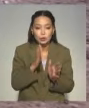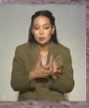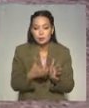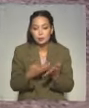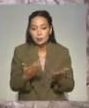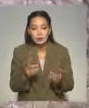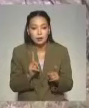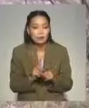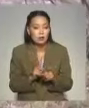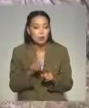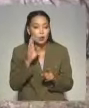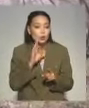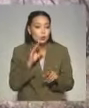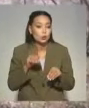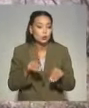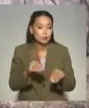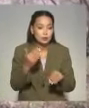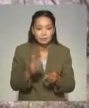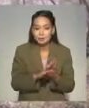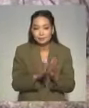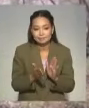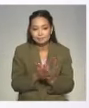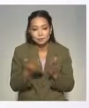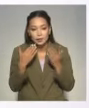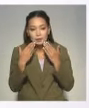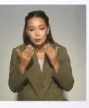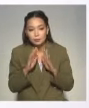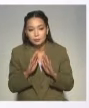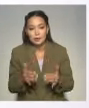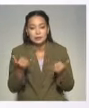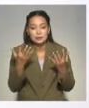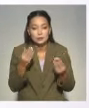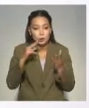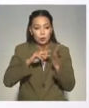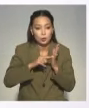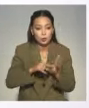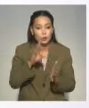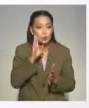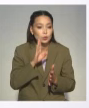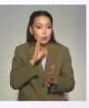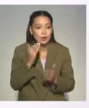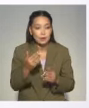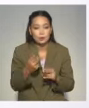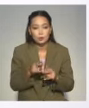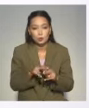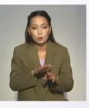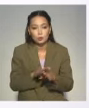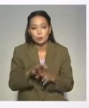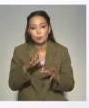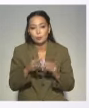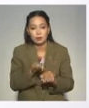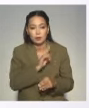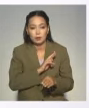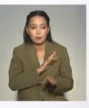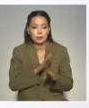сулы, нулы саналатын өңірлердің өзінде жағдай мәз емес. Қазіргі уақытта жоспарланған су жіберу кестесі толық көлемде